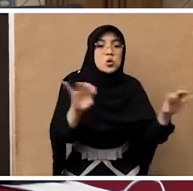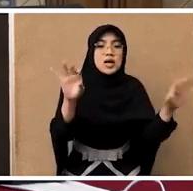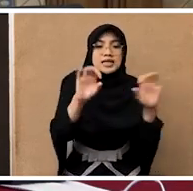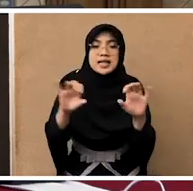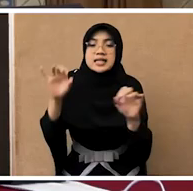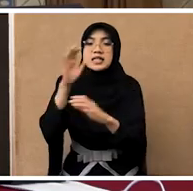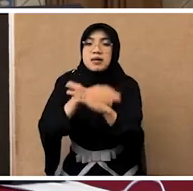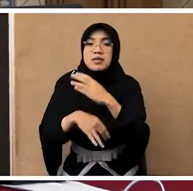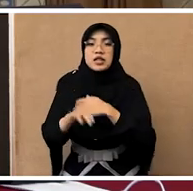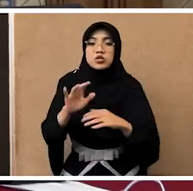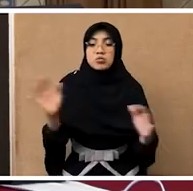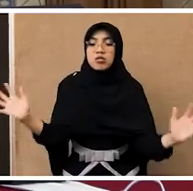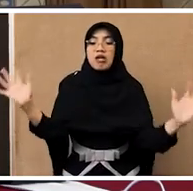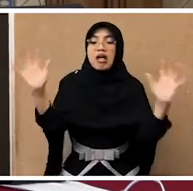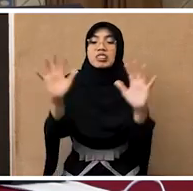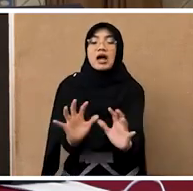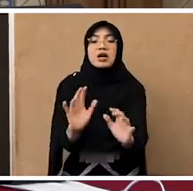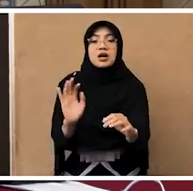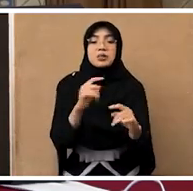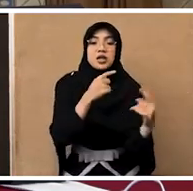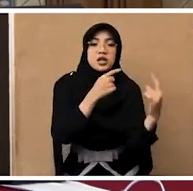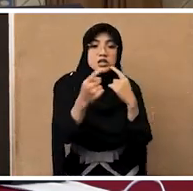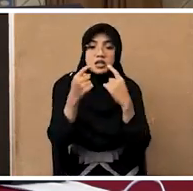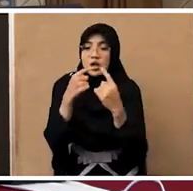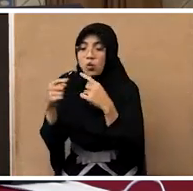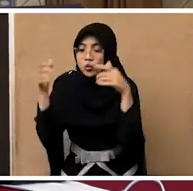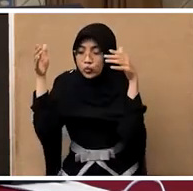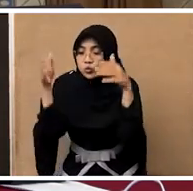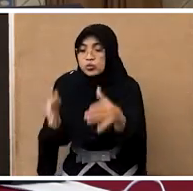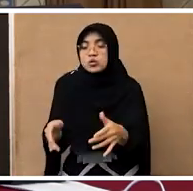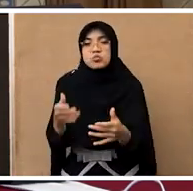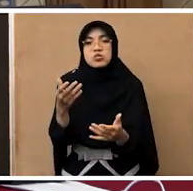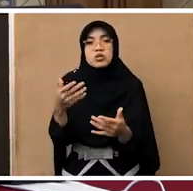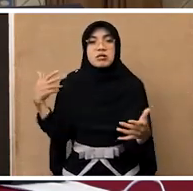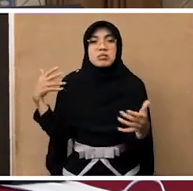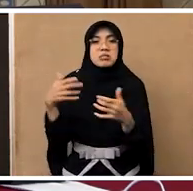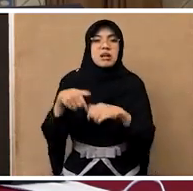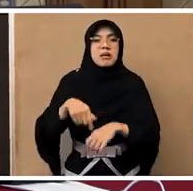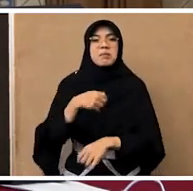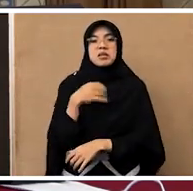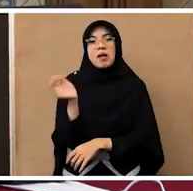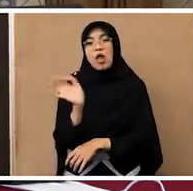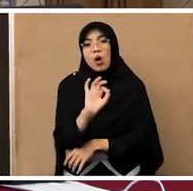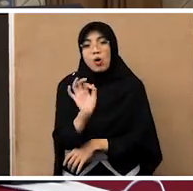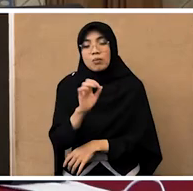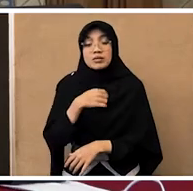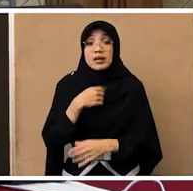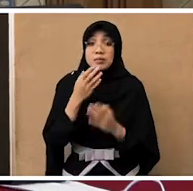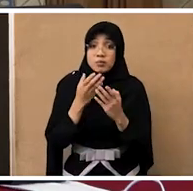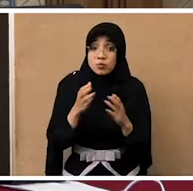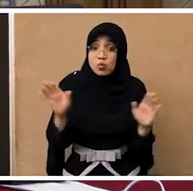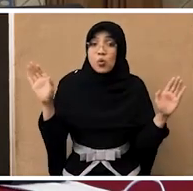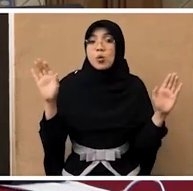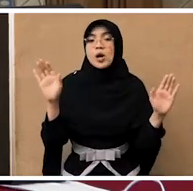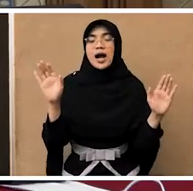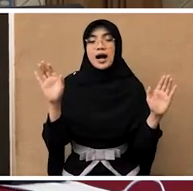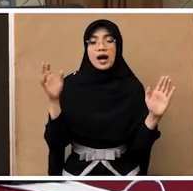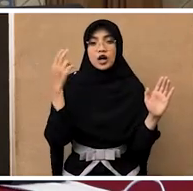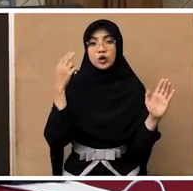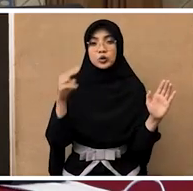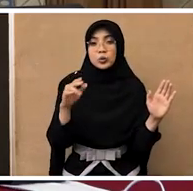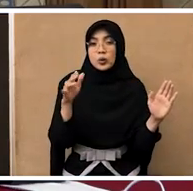teman-teman bisa melihat hadir Tapi Buatlah dialog secara khusus dan saya pikir ini belum ada sampai hari ini dan saya membuka apa